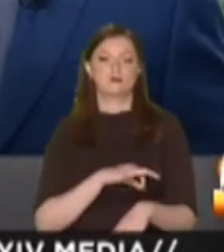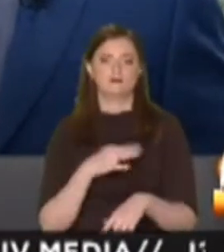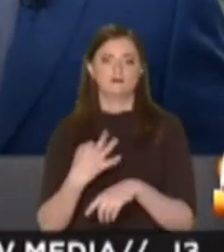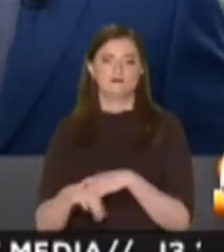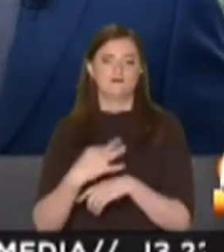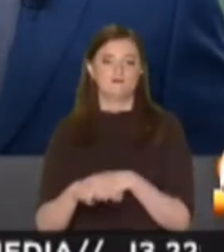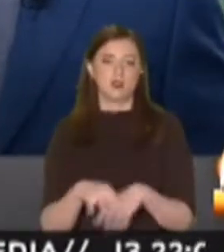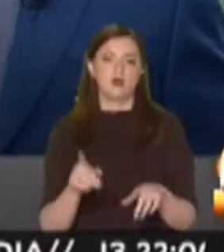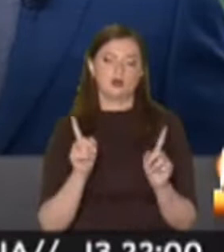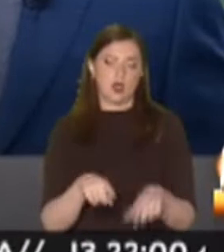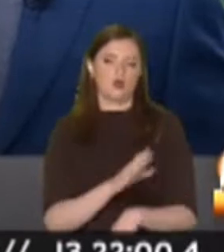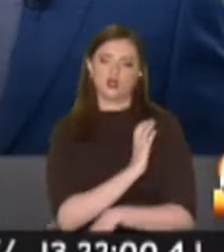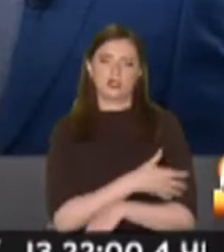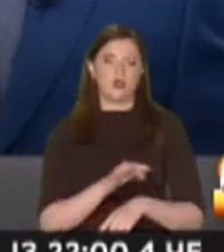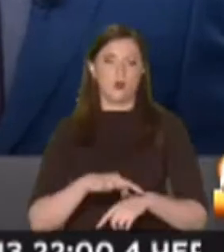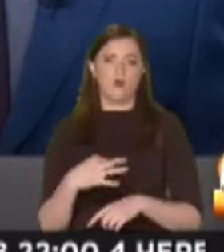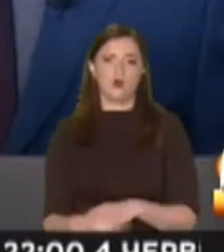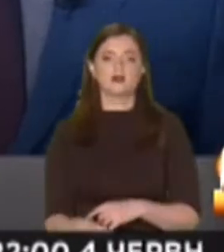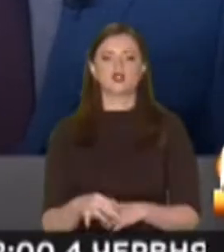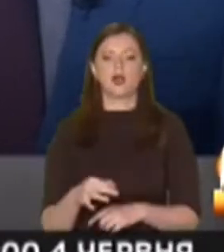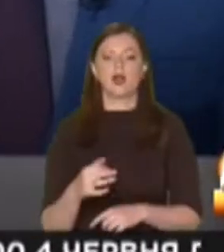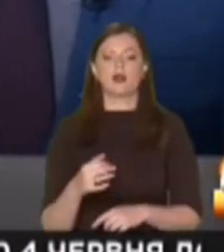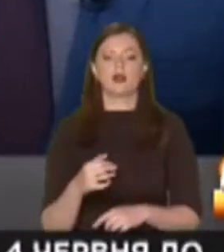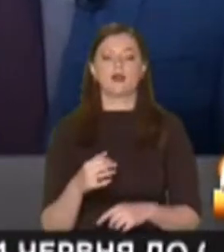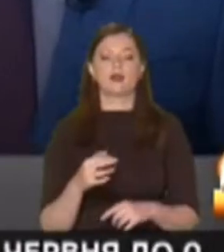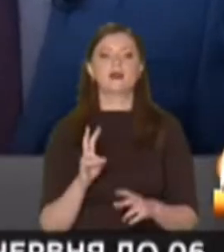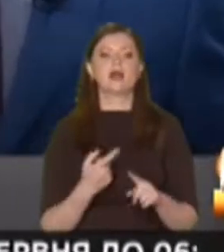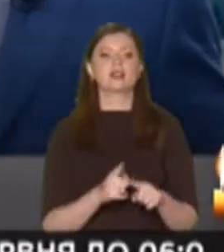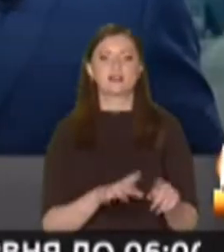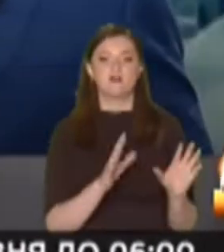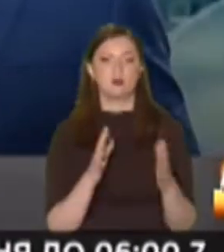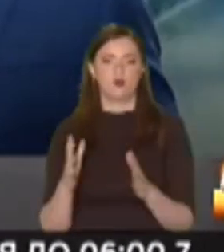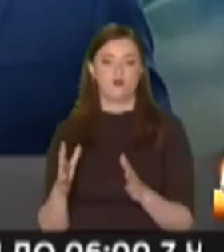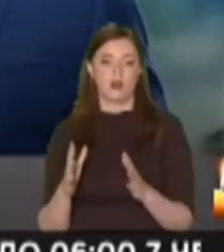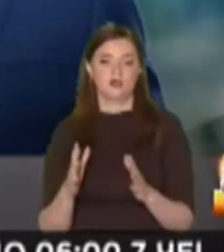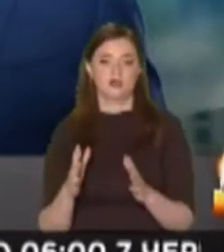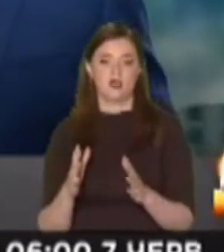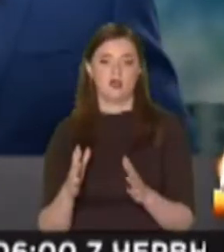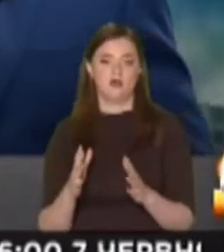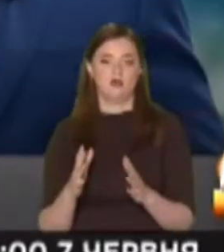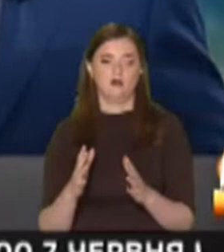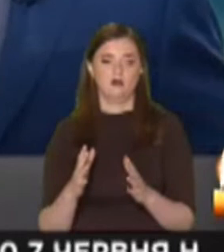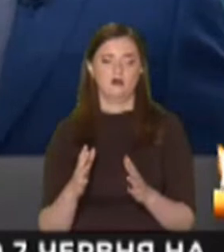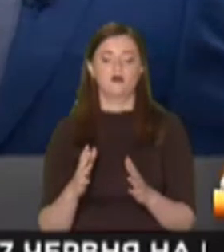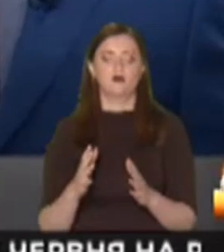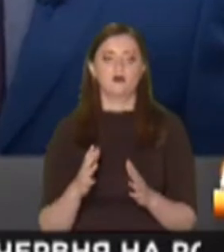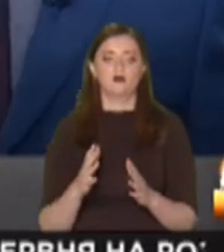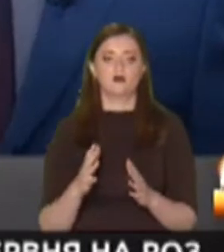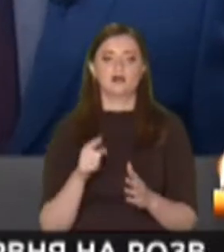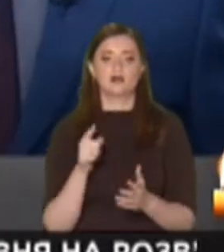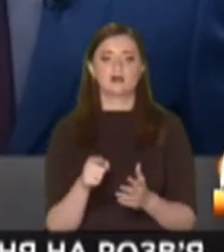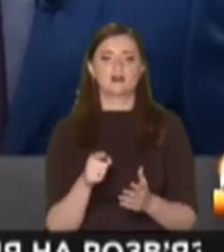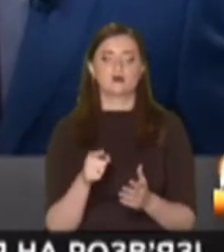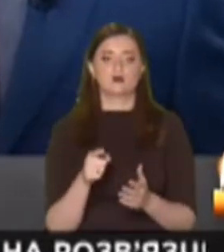також дуже сильно боляче. Я думаю, що, ну, типу, і так, як це відбувається взагалі, типу? Ти